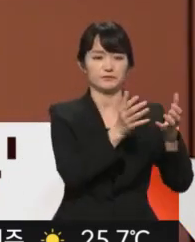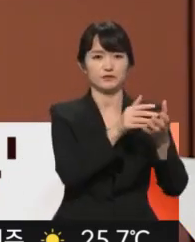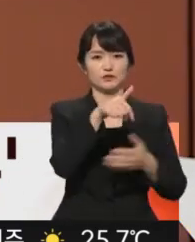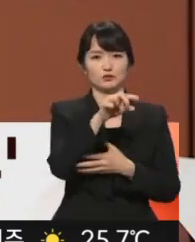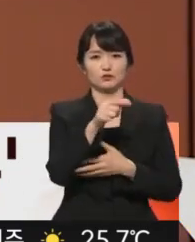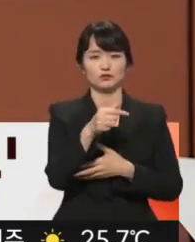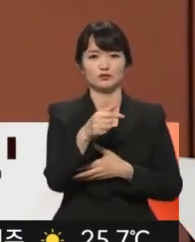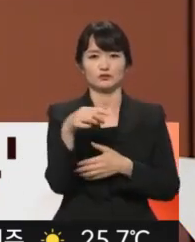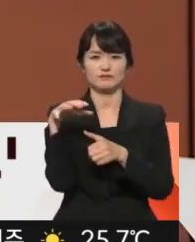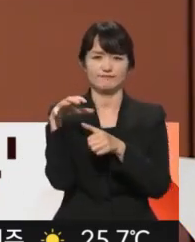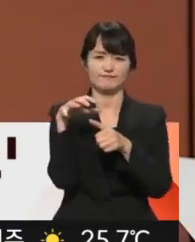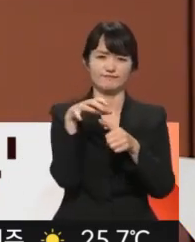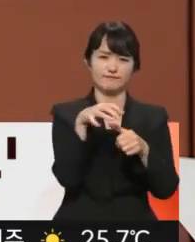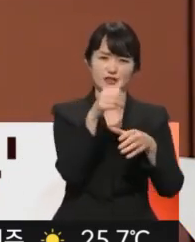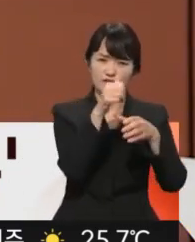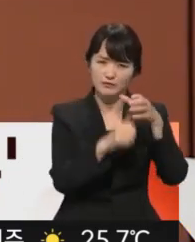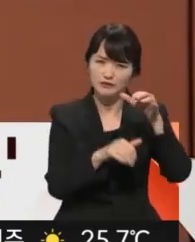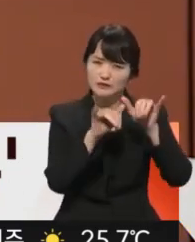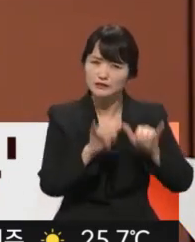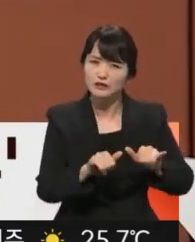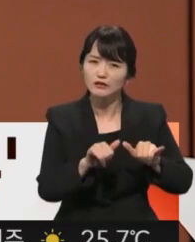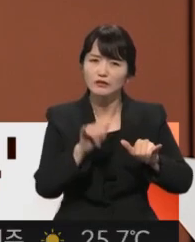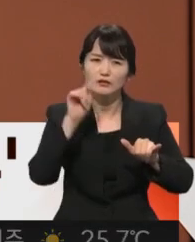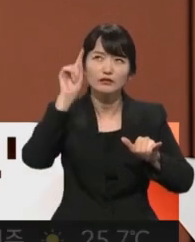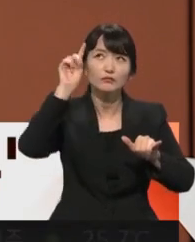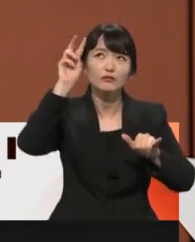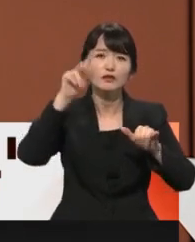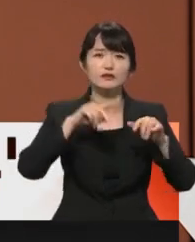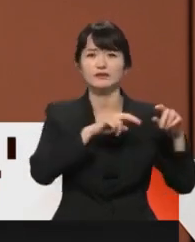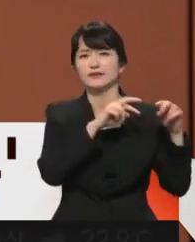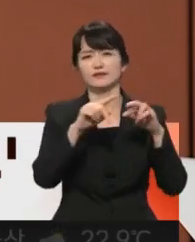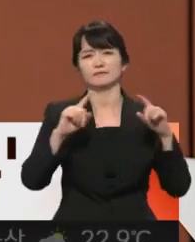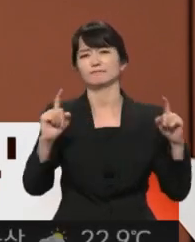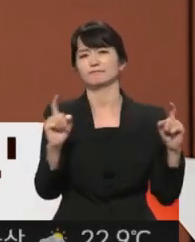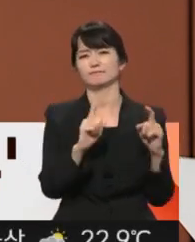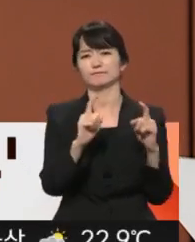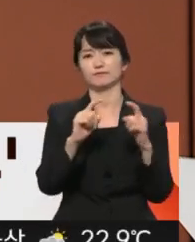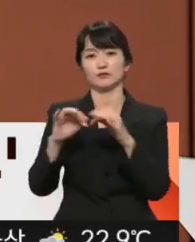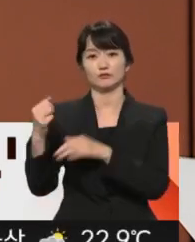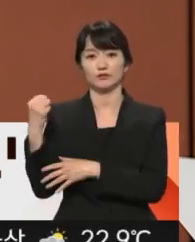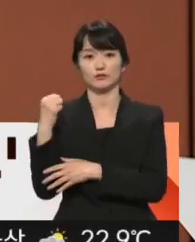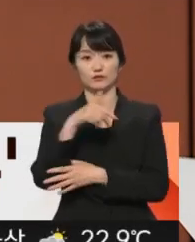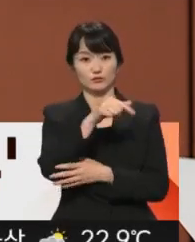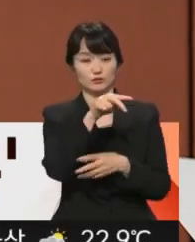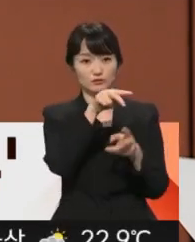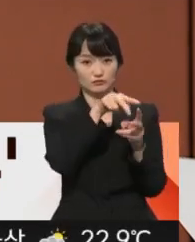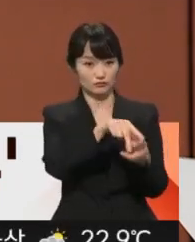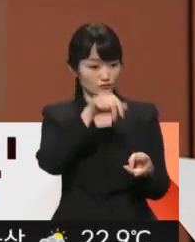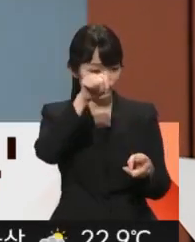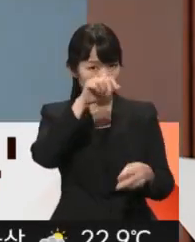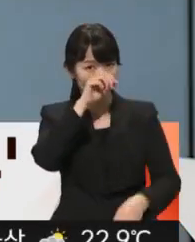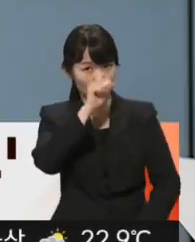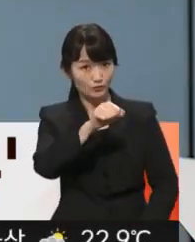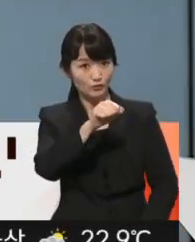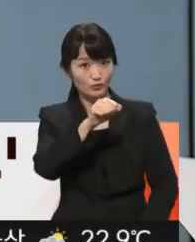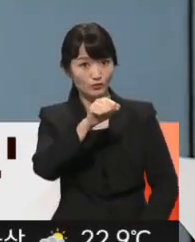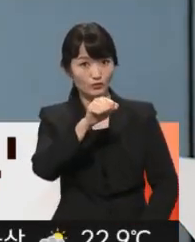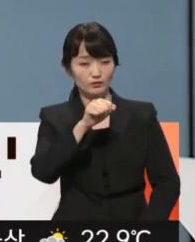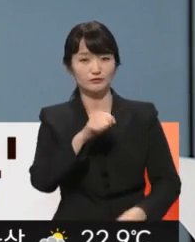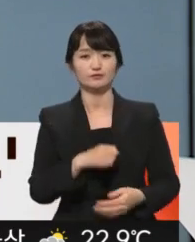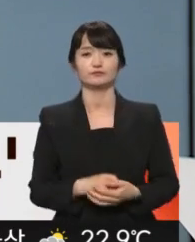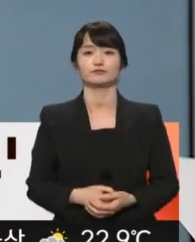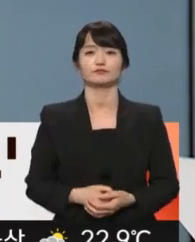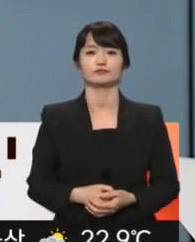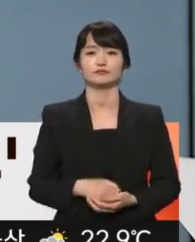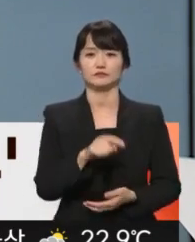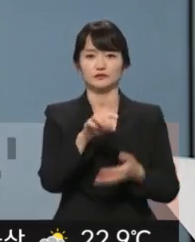게 아니냐는 우려 속에 며칠째 갑론을박이 한창입니다. 국민의힘은 조 전 장관이 나와주면 고맙다 이렇게 공개적으로 발언을 하고